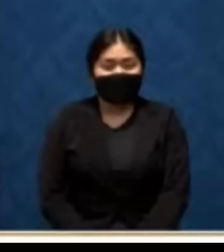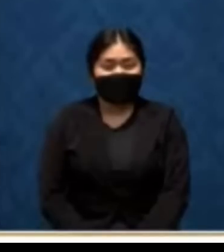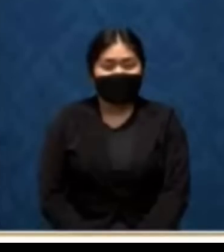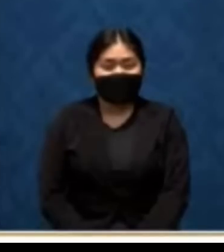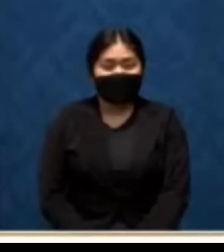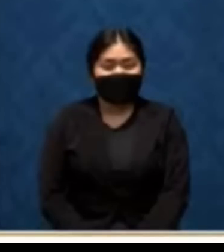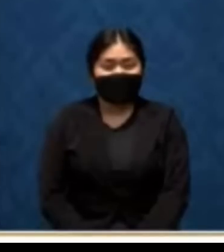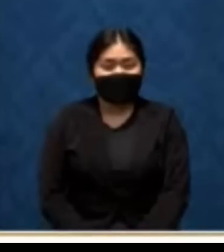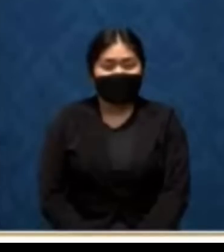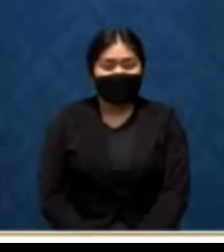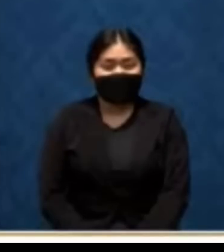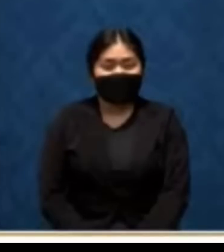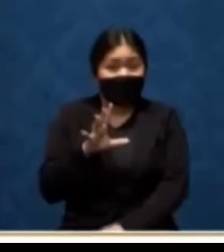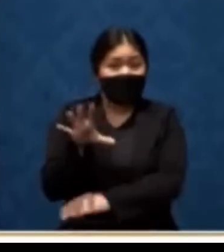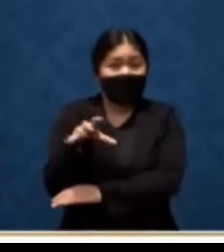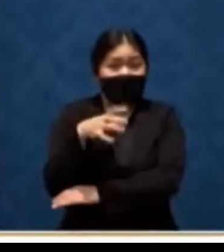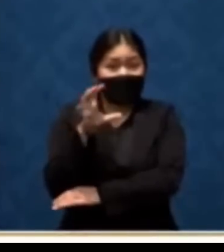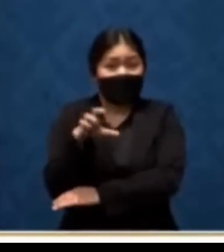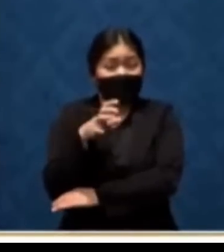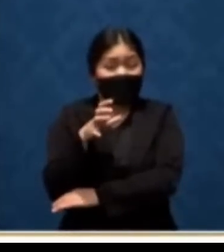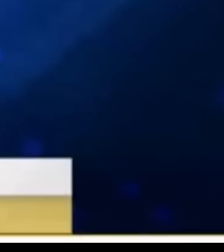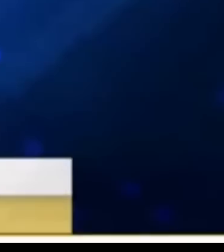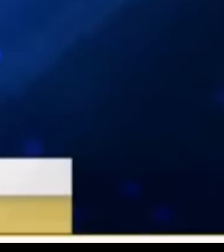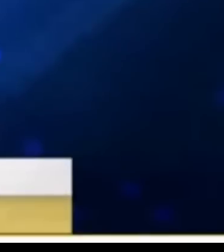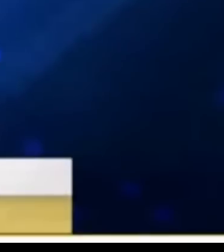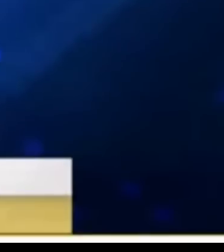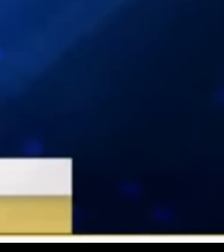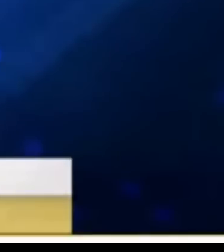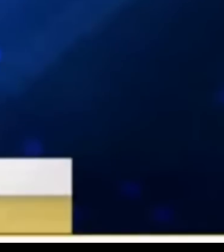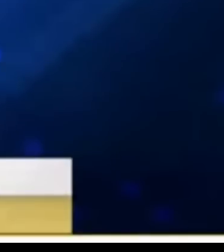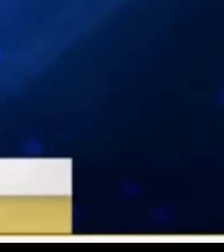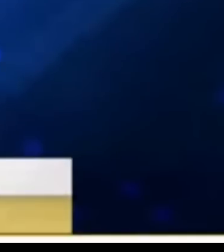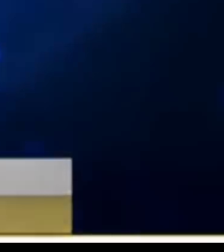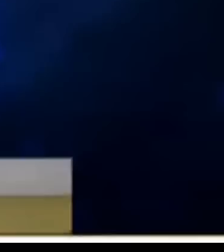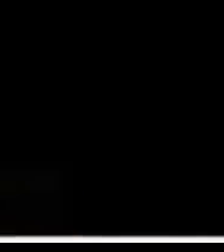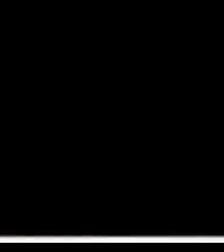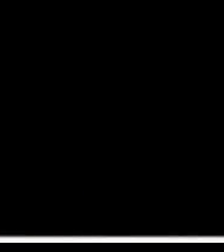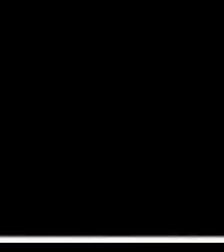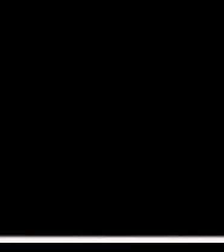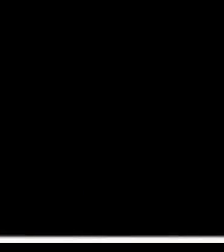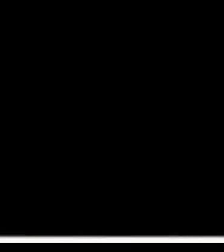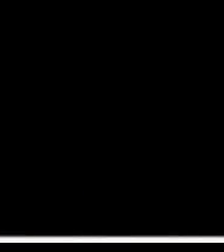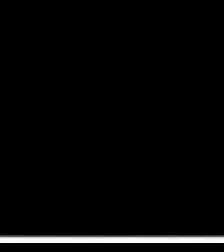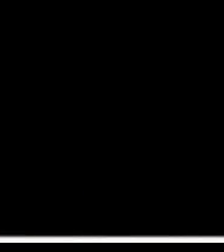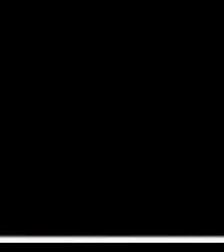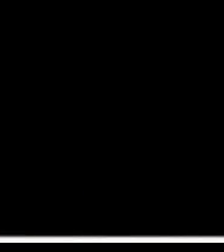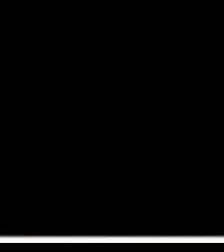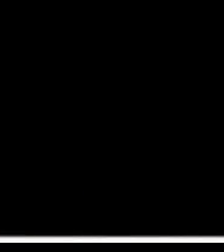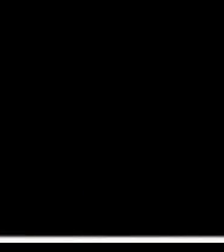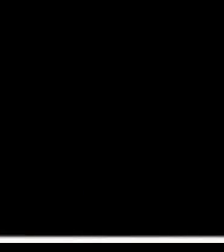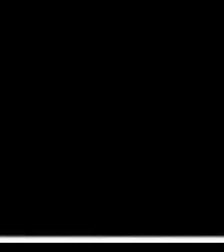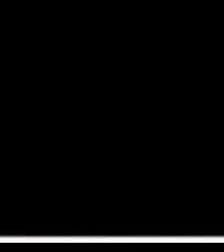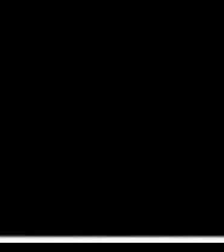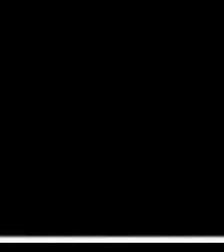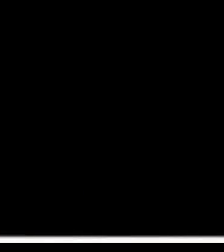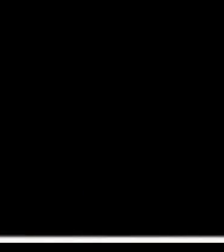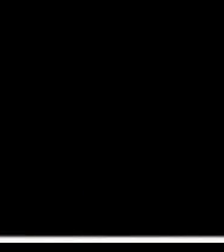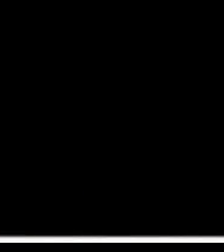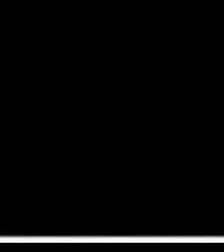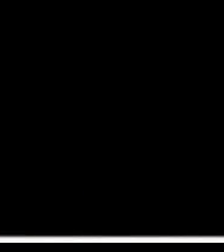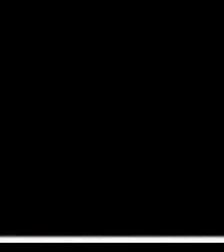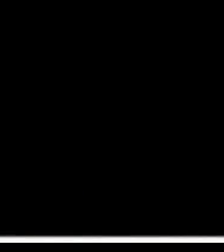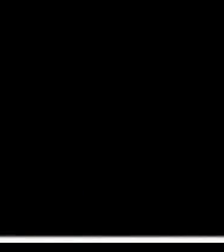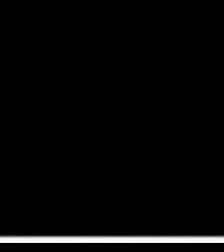ในการล่อลวงชาวต่างชาติให้มาหลงรักเราแล้วเข้าสู่กระบวนการในการข